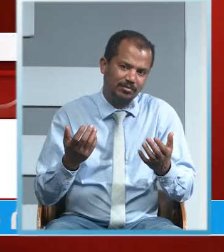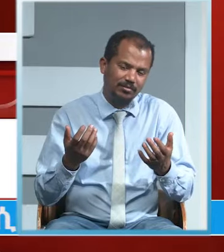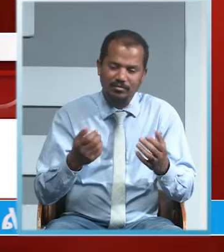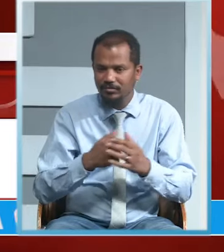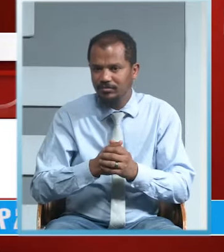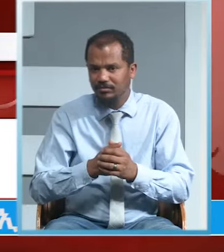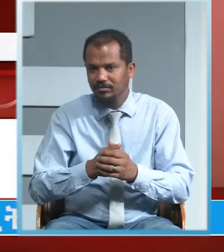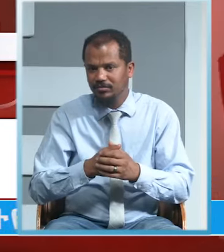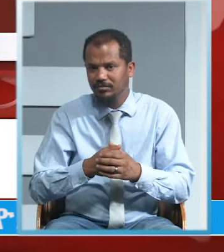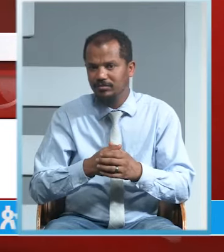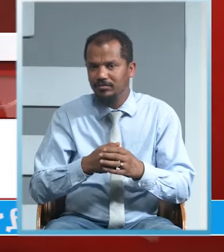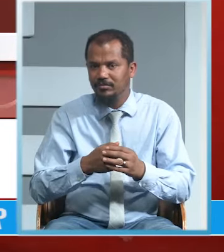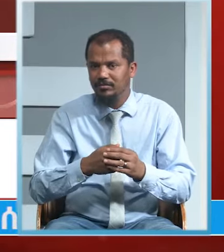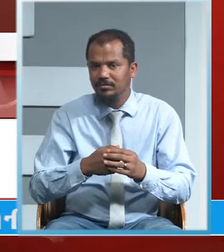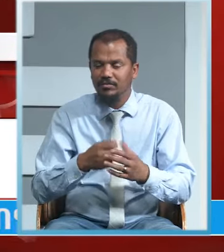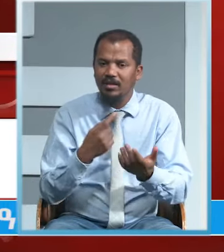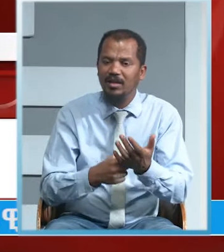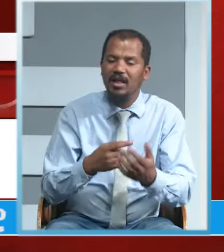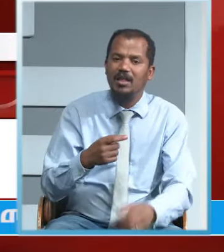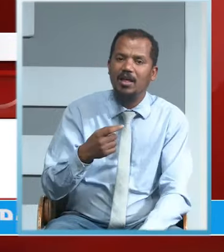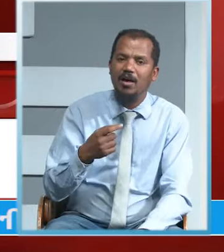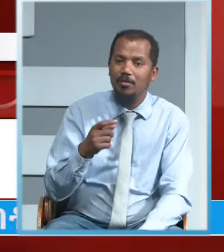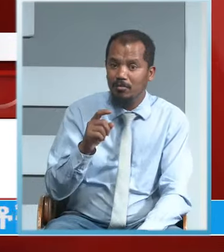መሆኑ ያው ህብረተሰቡን እናንተ ብትረዱ